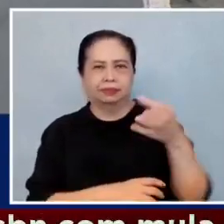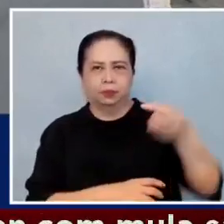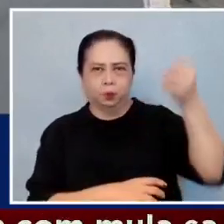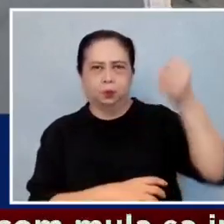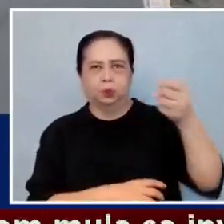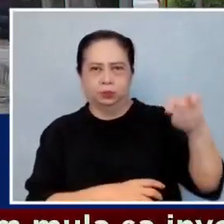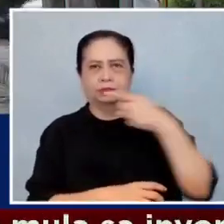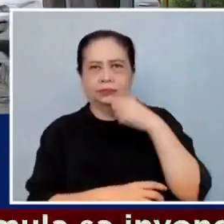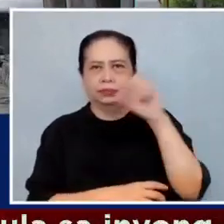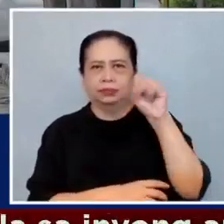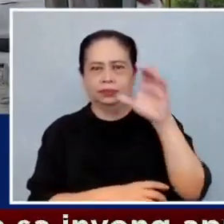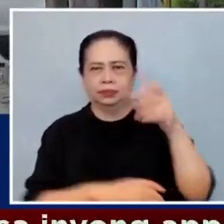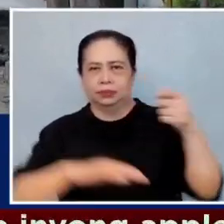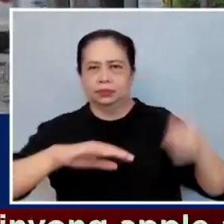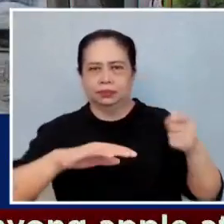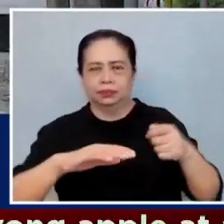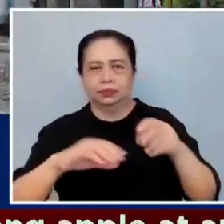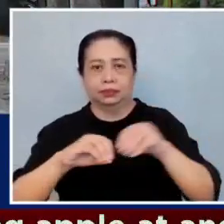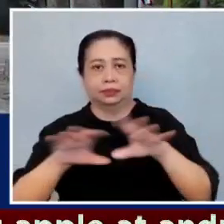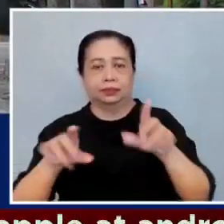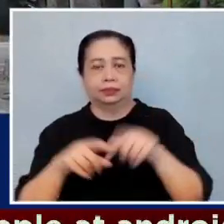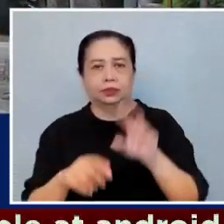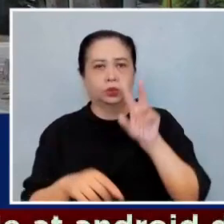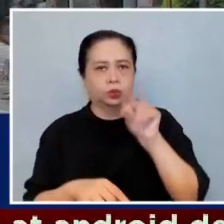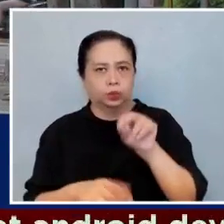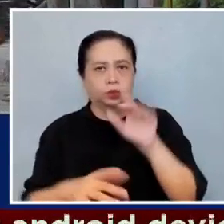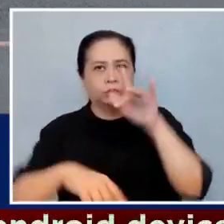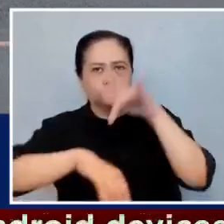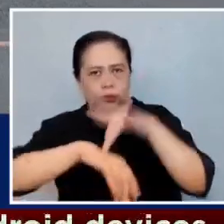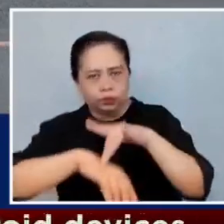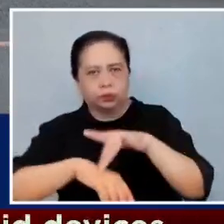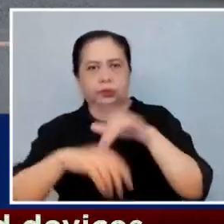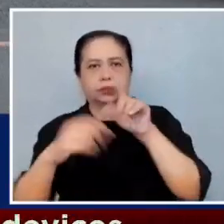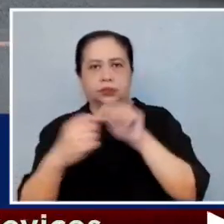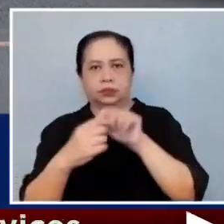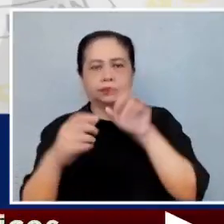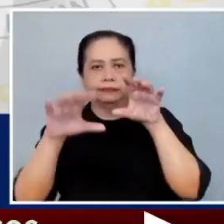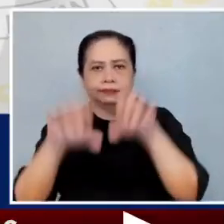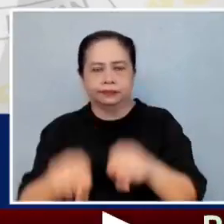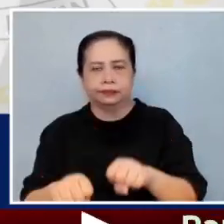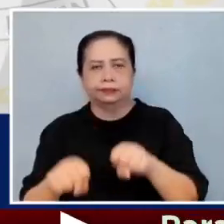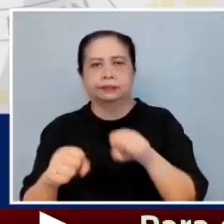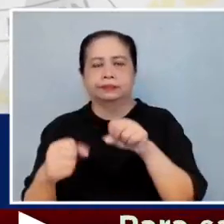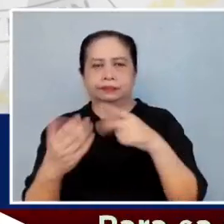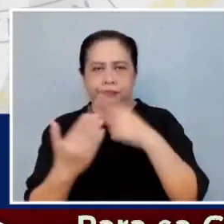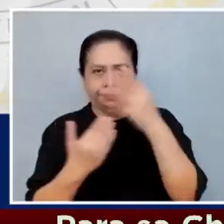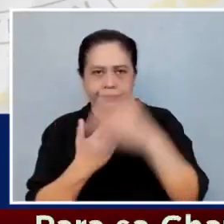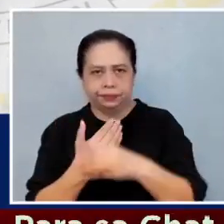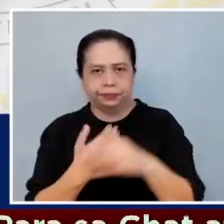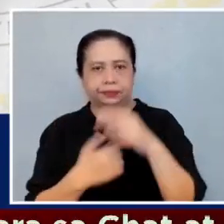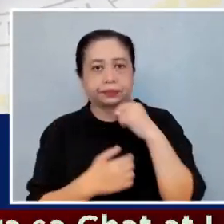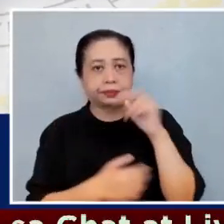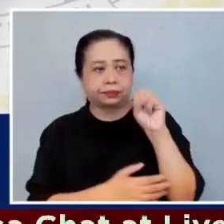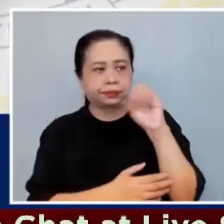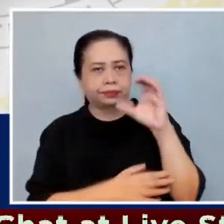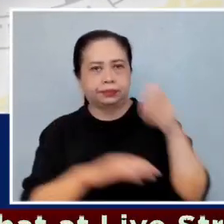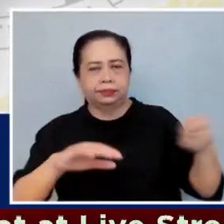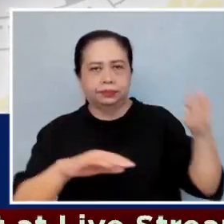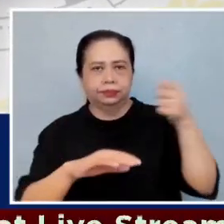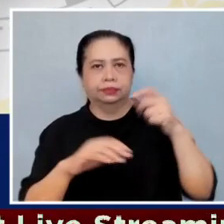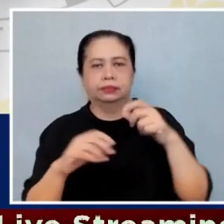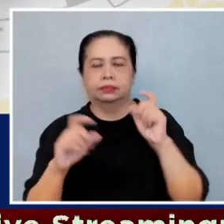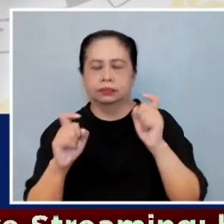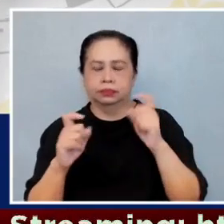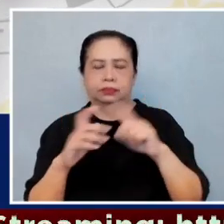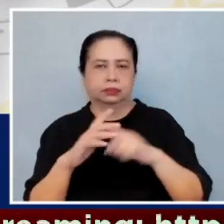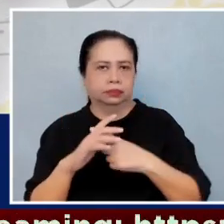Korte Suprema ang implementasyon ng No Contact Apprehension Program o NCAP. Ayon sa SC, effective immediately